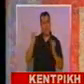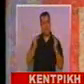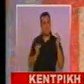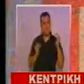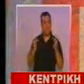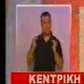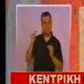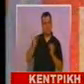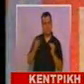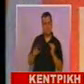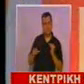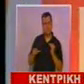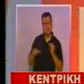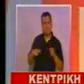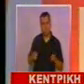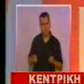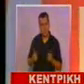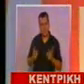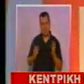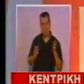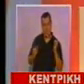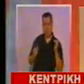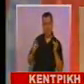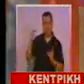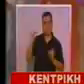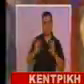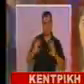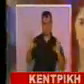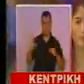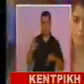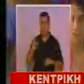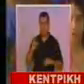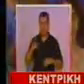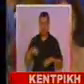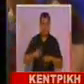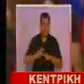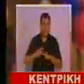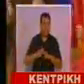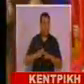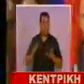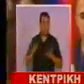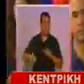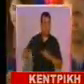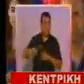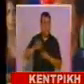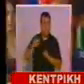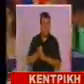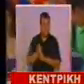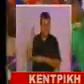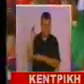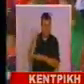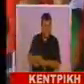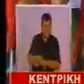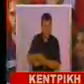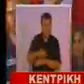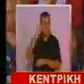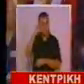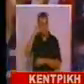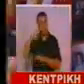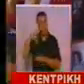για μια τέτοια εκτίμηση που έχουμε. Και το θέμα είναι ότι αν επιμείνουν και στην κάλπη θα μας